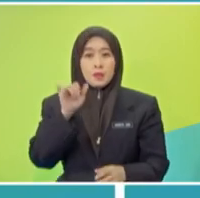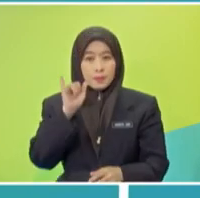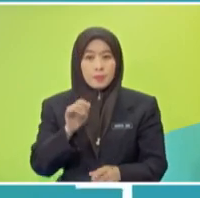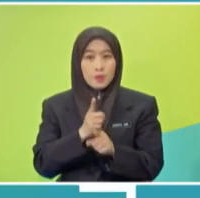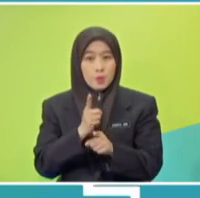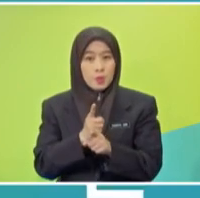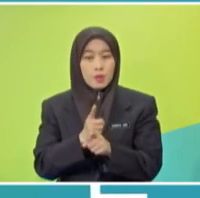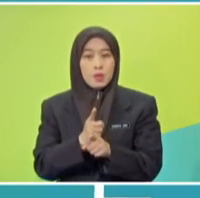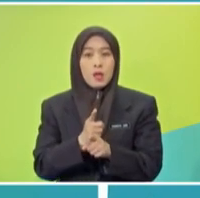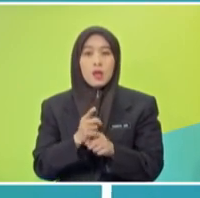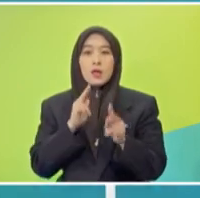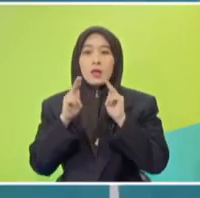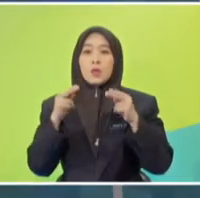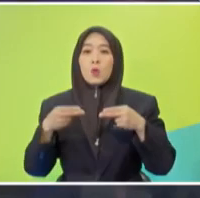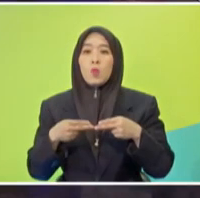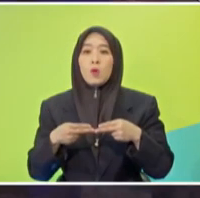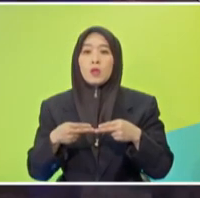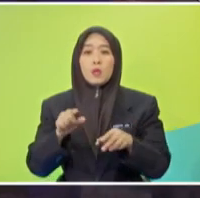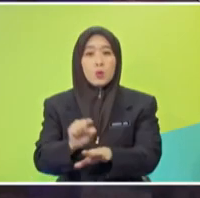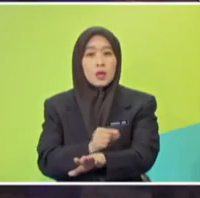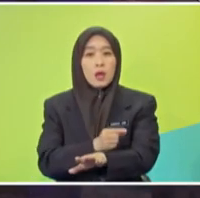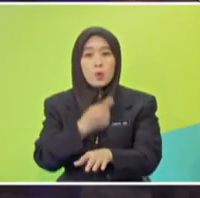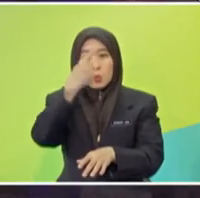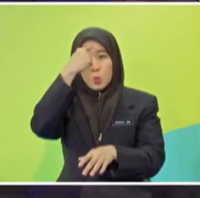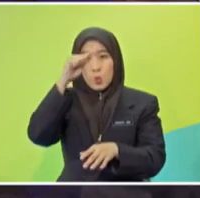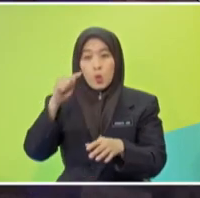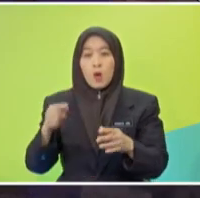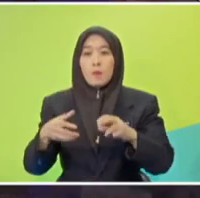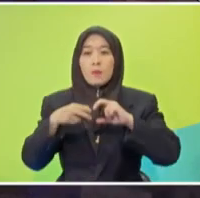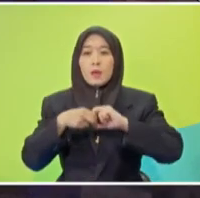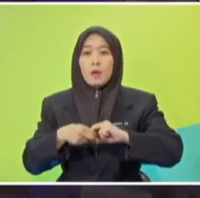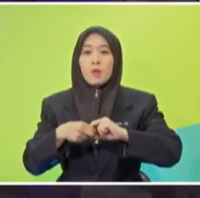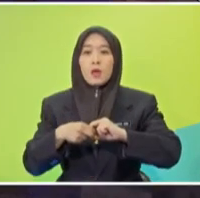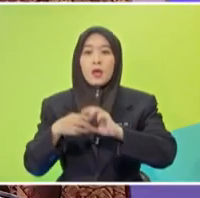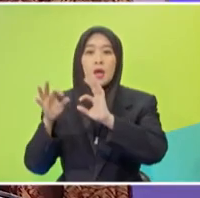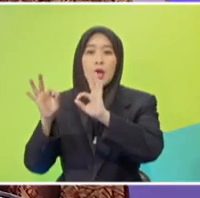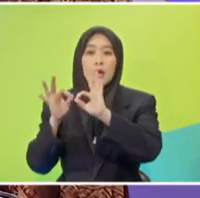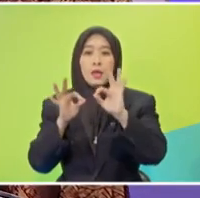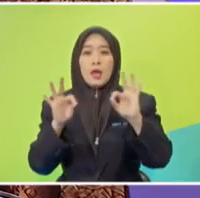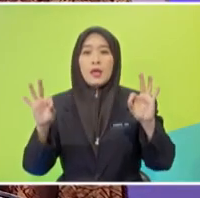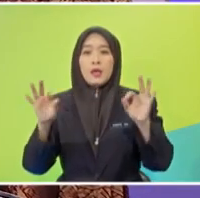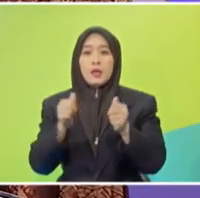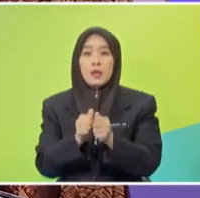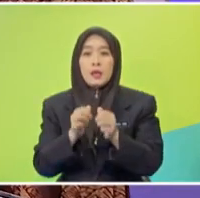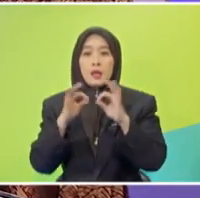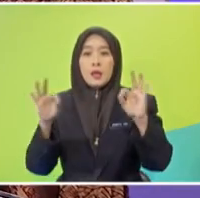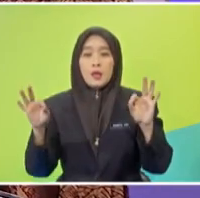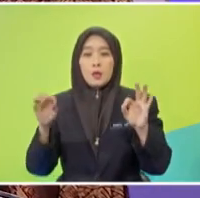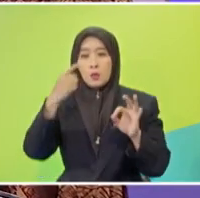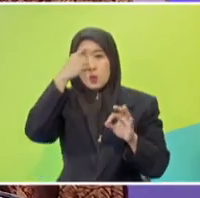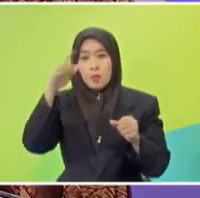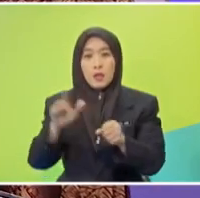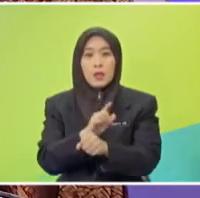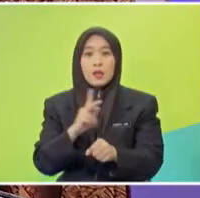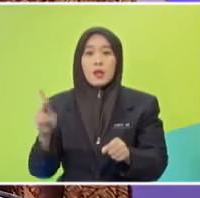kita gunakan dalam petikan ini untuk menggabungkan Ayah dengan ayah perkataan dengan perkataan bagi melengkapkan ayat itu menjadi